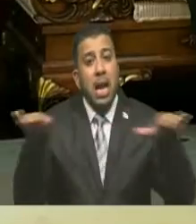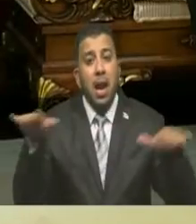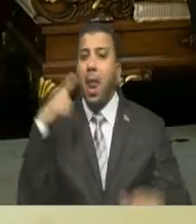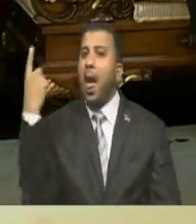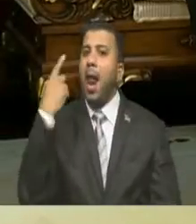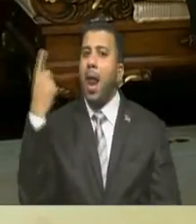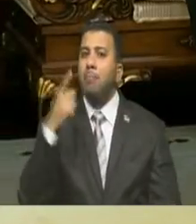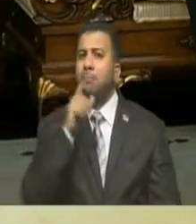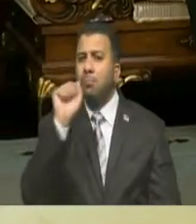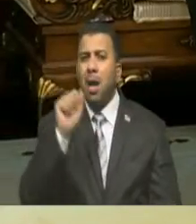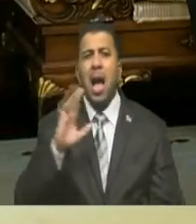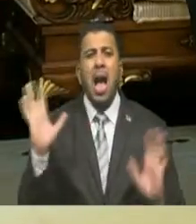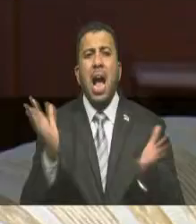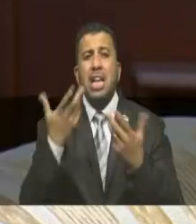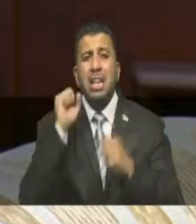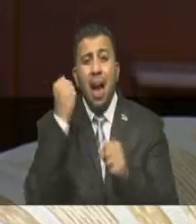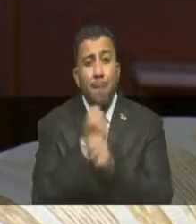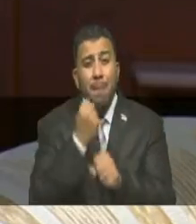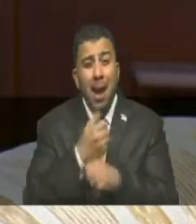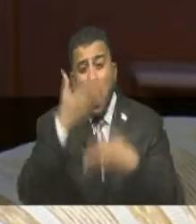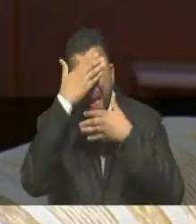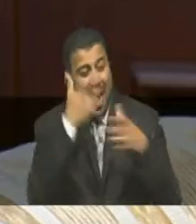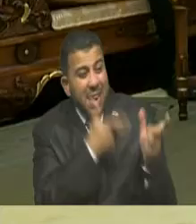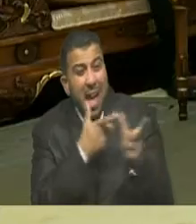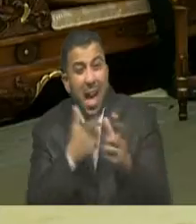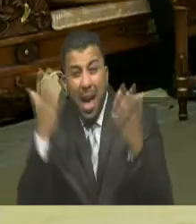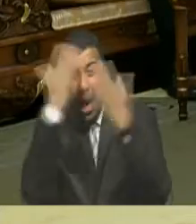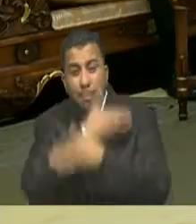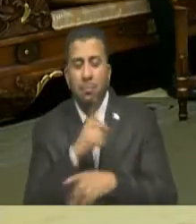وادانه كافه اشكال الاعمال الارهابيه